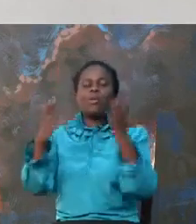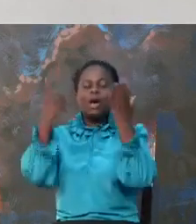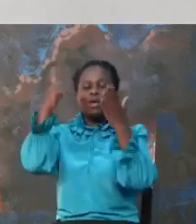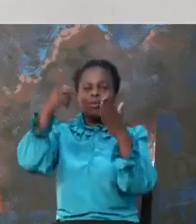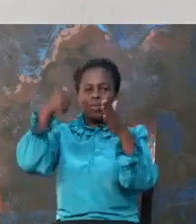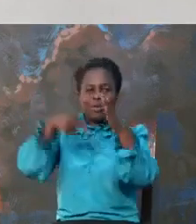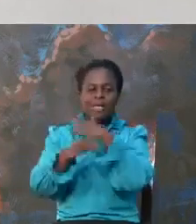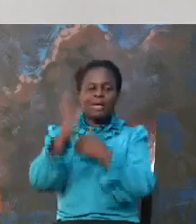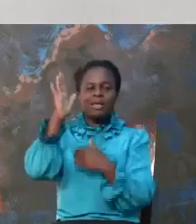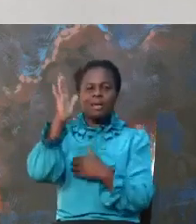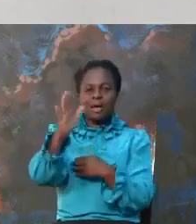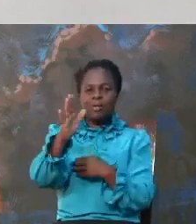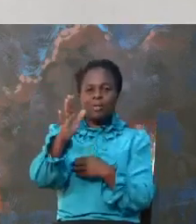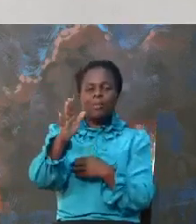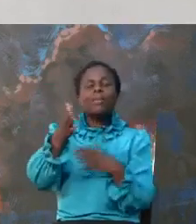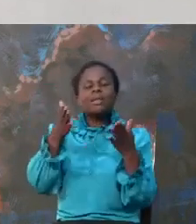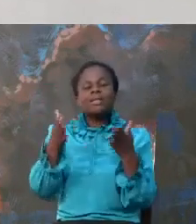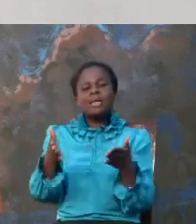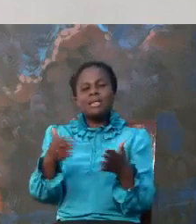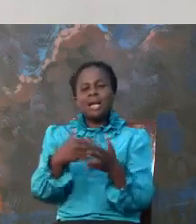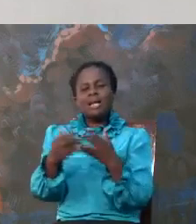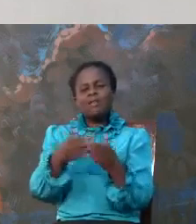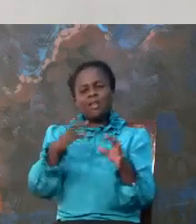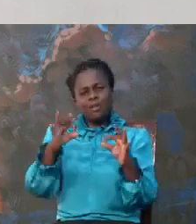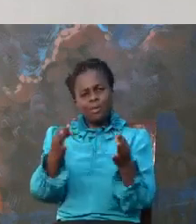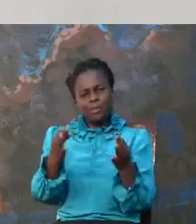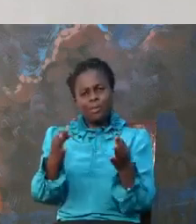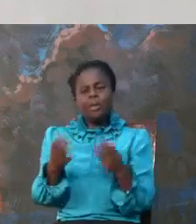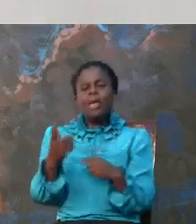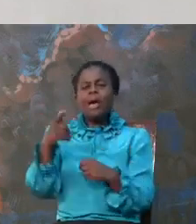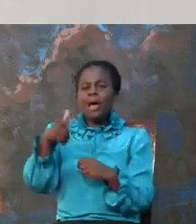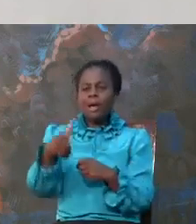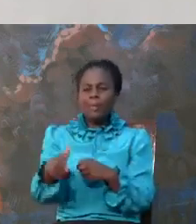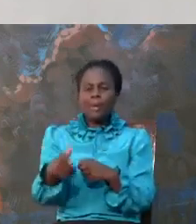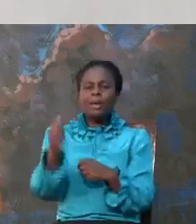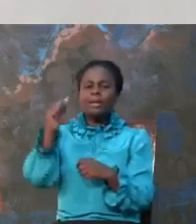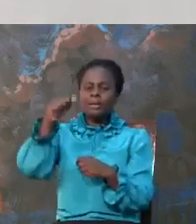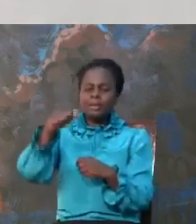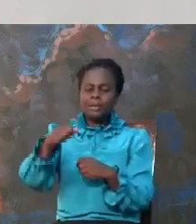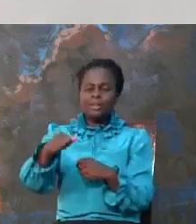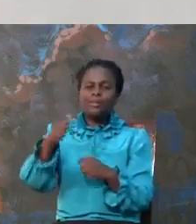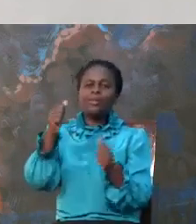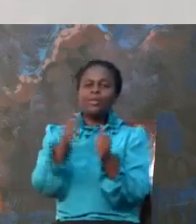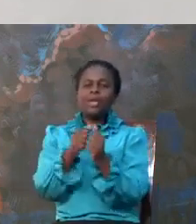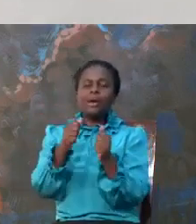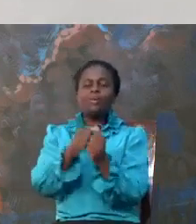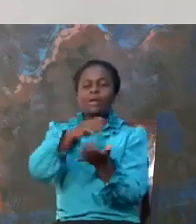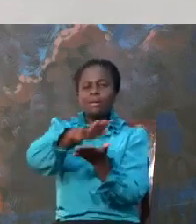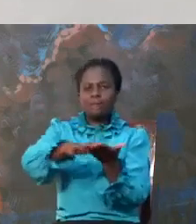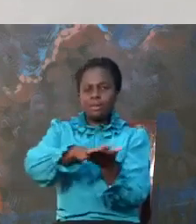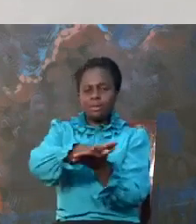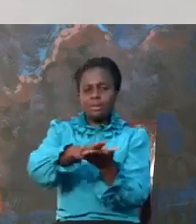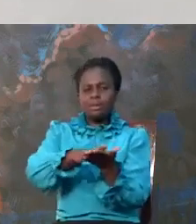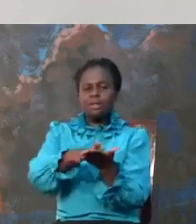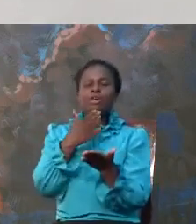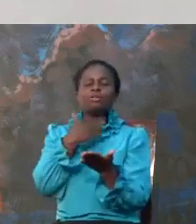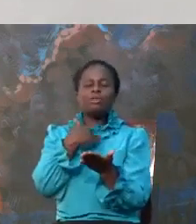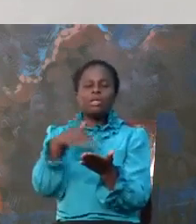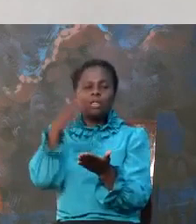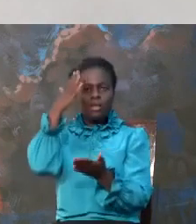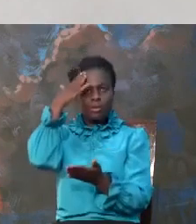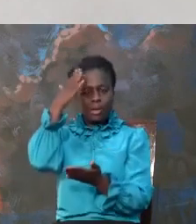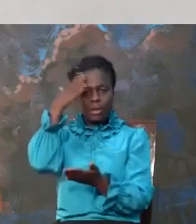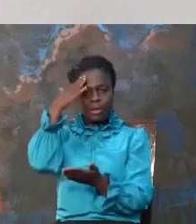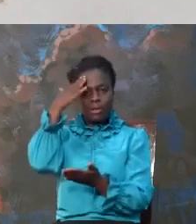wanadamu kwenye damu. Sasa nafanyaje basi? Hapa ndipo jambo la msingi tunahitaji